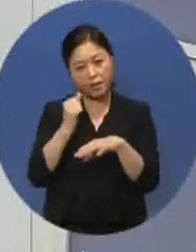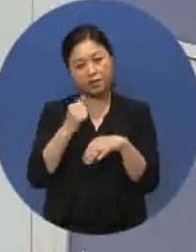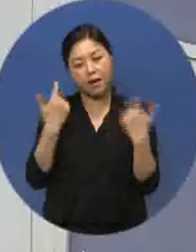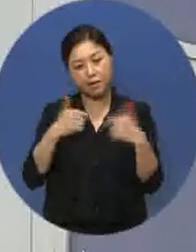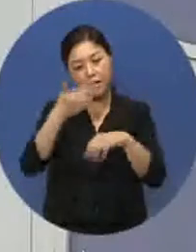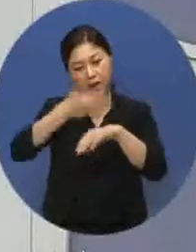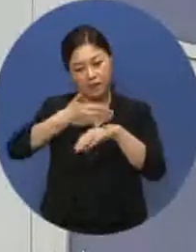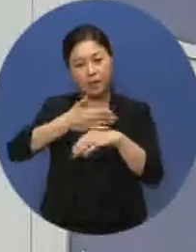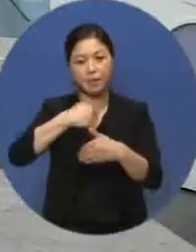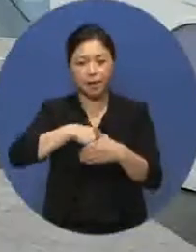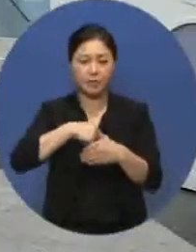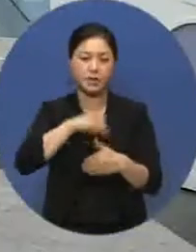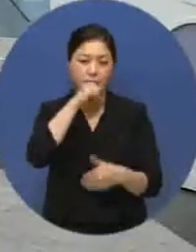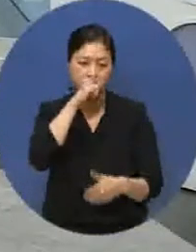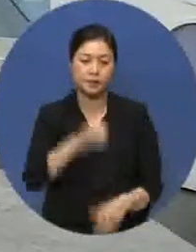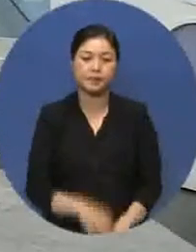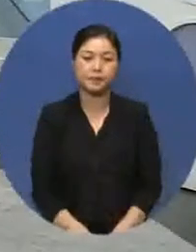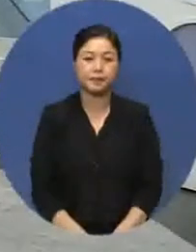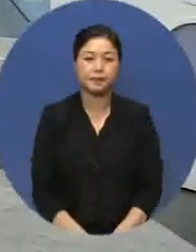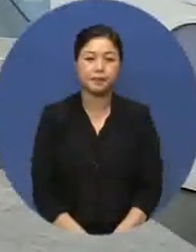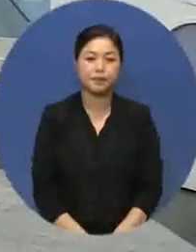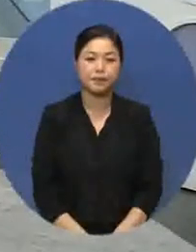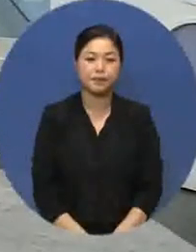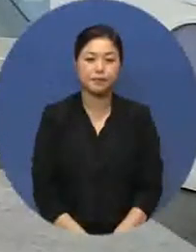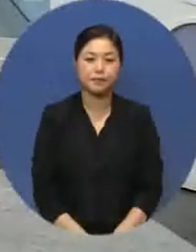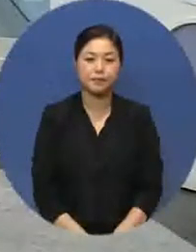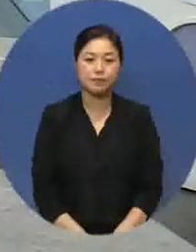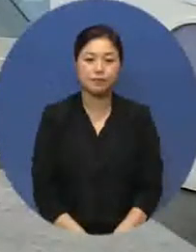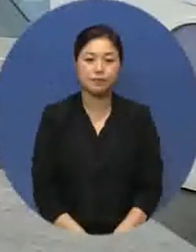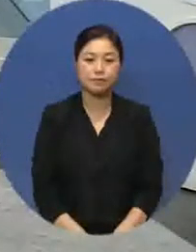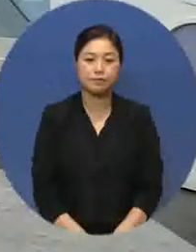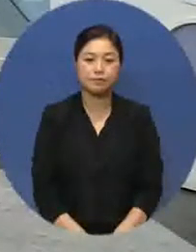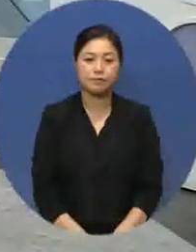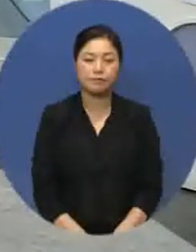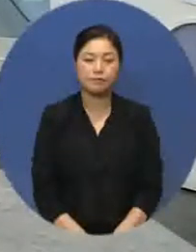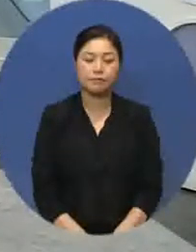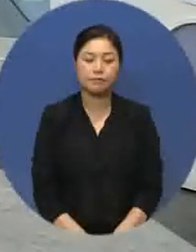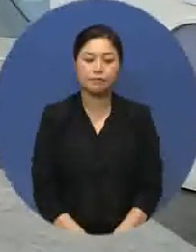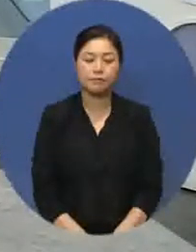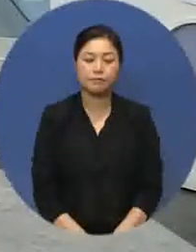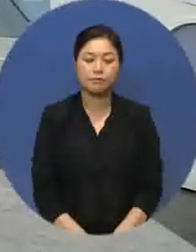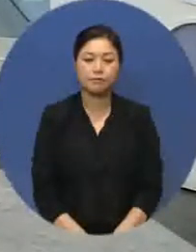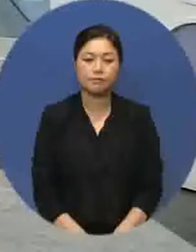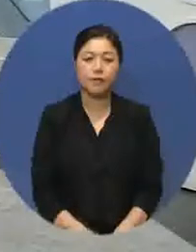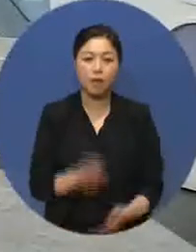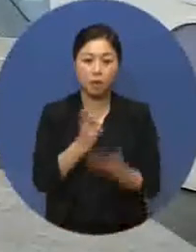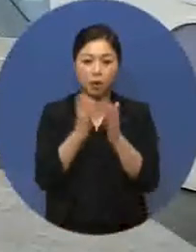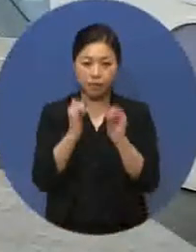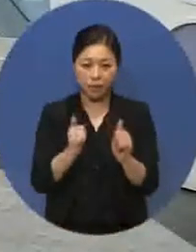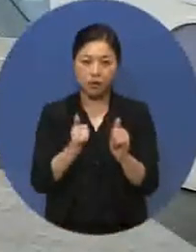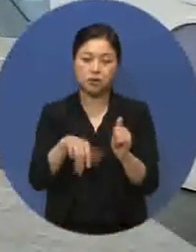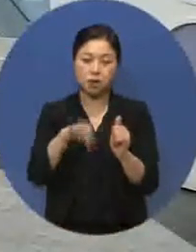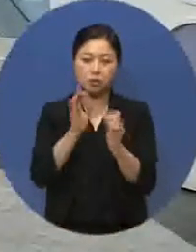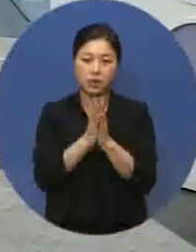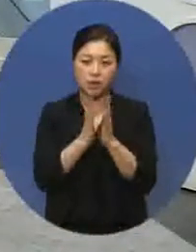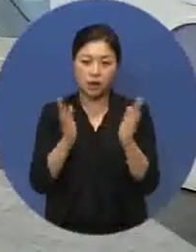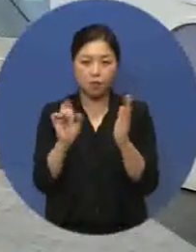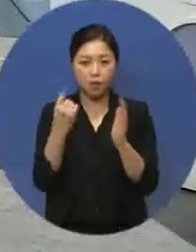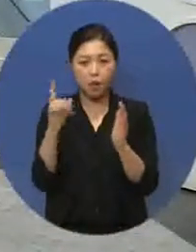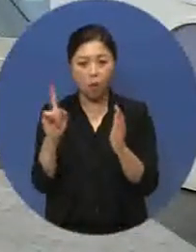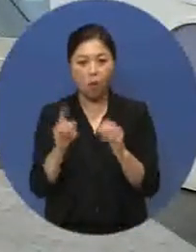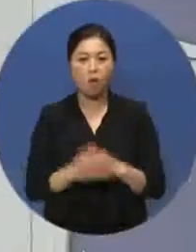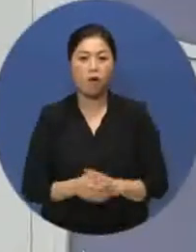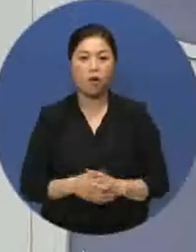가지고 있습니다. 그 어떤 계기로 법조계에 뛰어드셨어요?